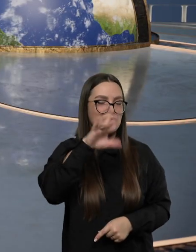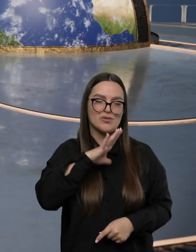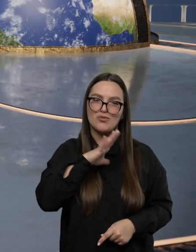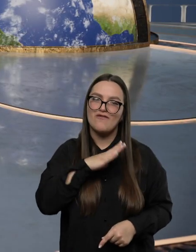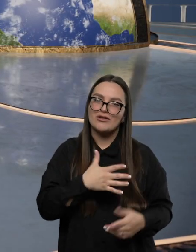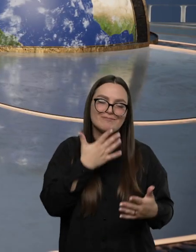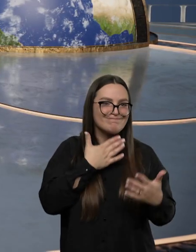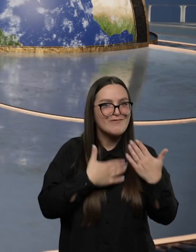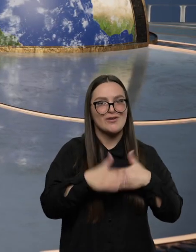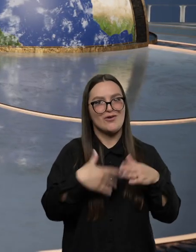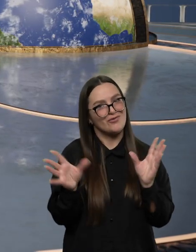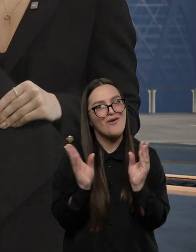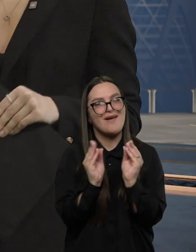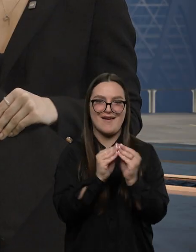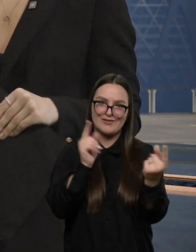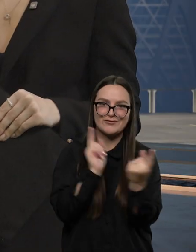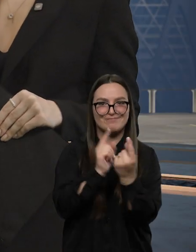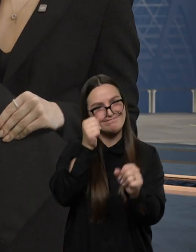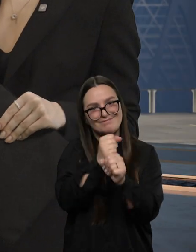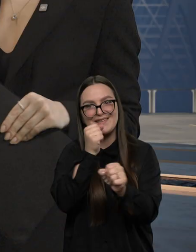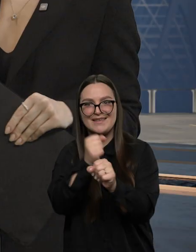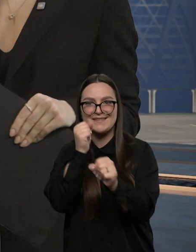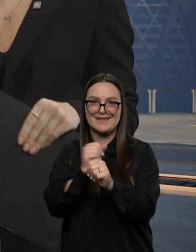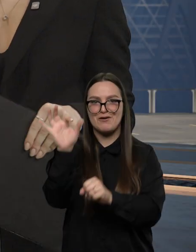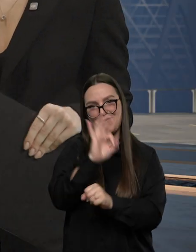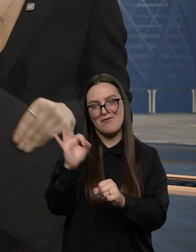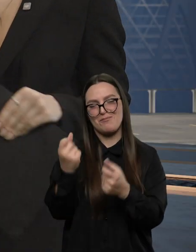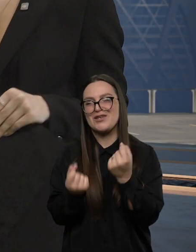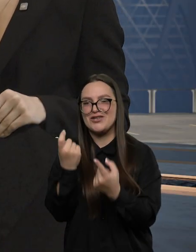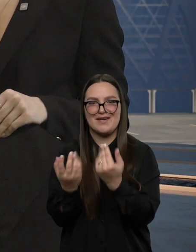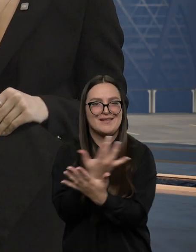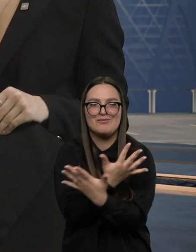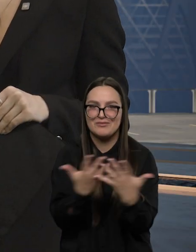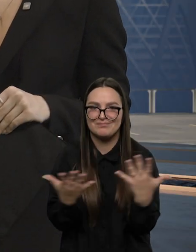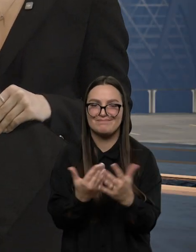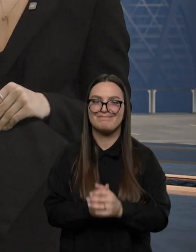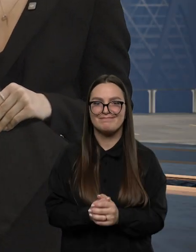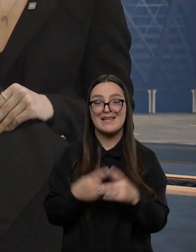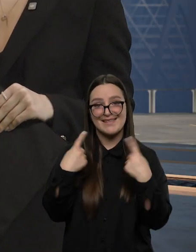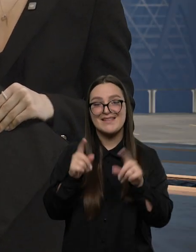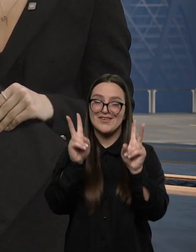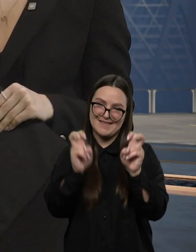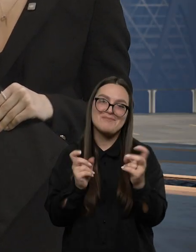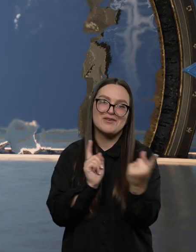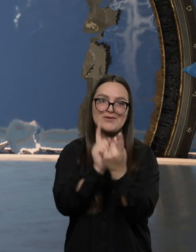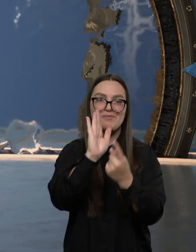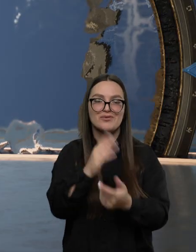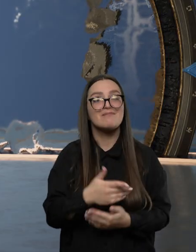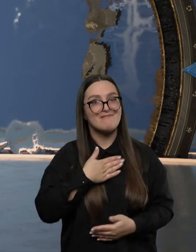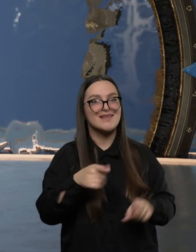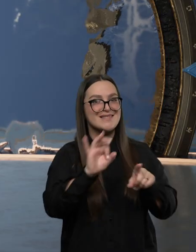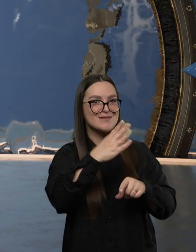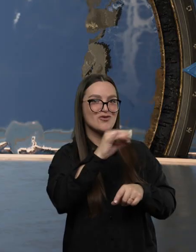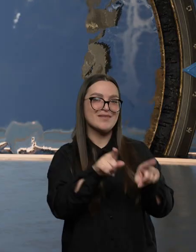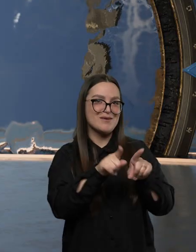Sauliau. Buvo smagu su tavimi keliauti nuo žemiškų, kosmiškų, robotiškų išradimų ir atradimų. Susitiksime kitose temose. Man taip